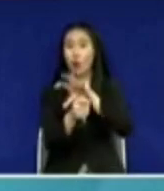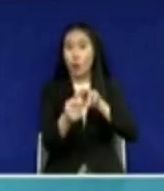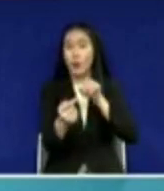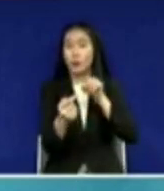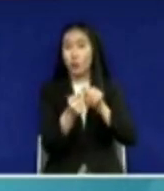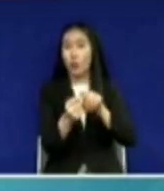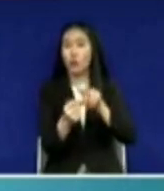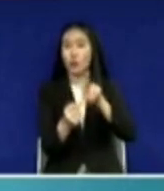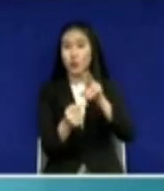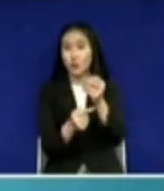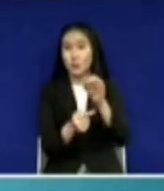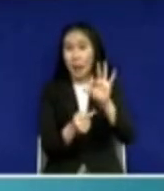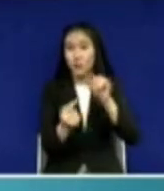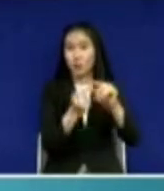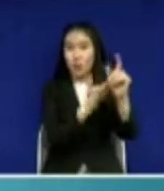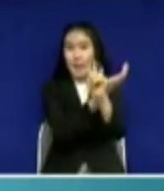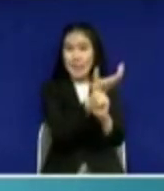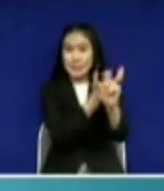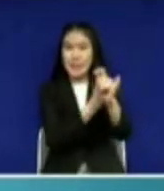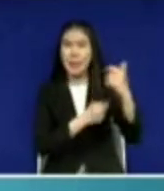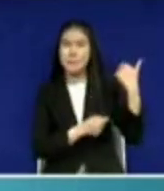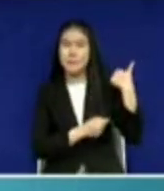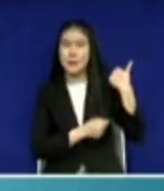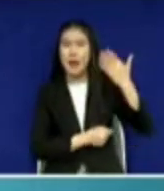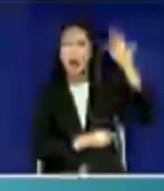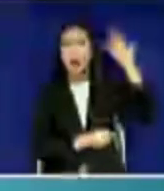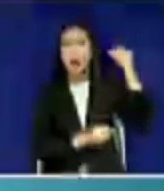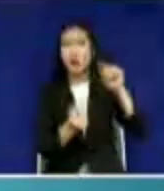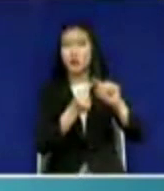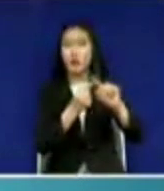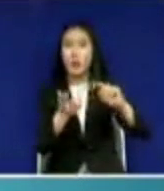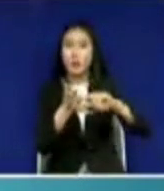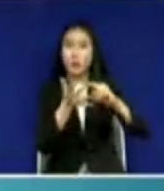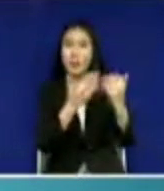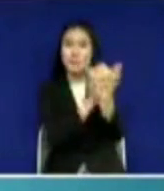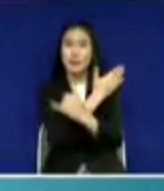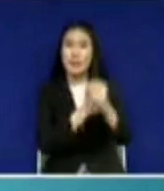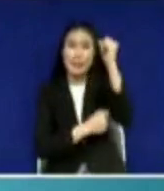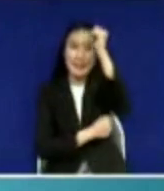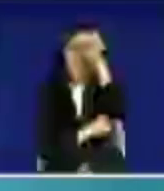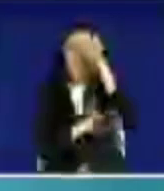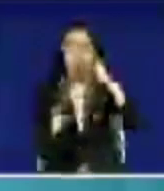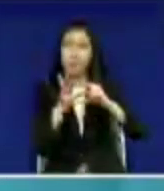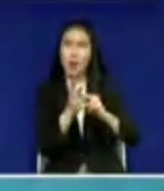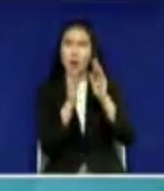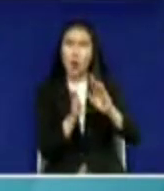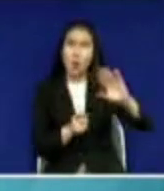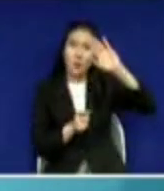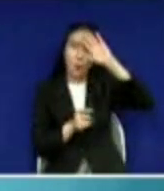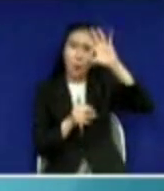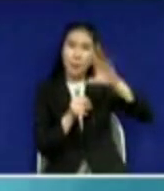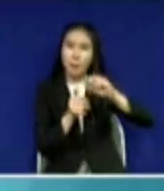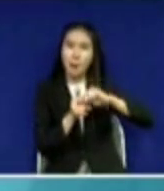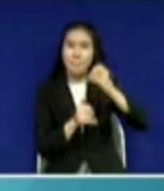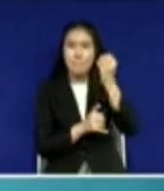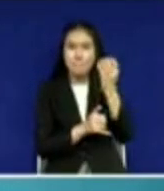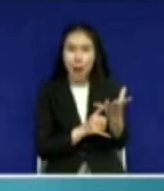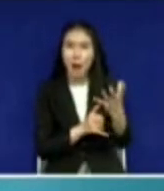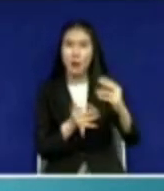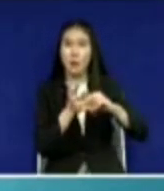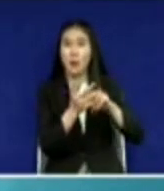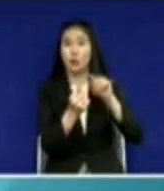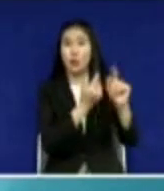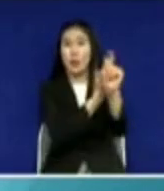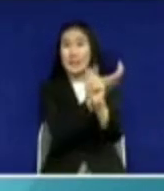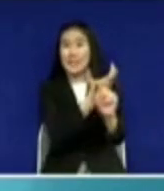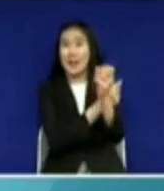นะคะจะเห็นได้ว่ายังคงเดิมนะคะก็คือประเทศอินเดียค่ะเป็นประเทศที่มีจำนวนผู้ป่วยสะสมมากที่สุดในฝั่งเอเชีย